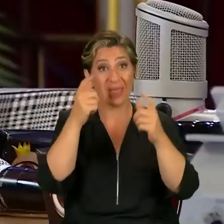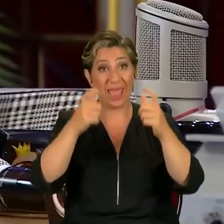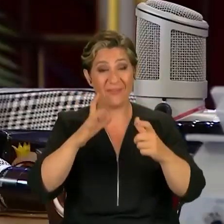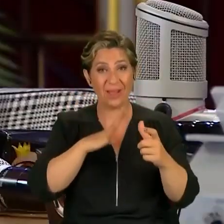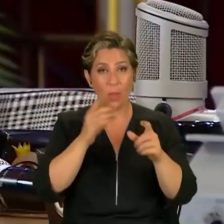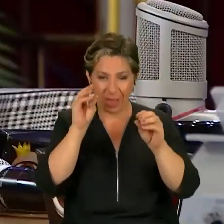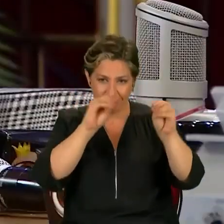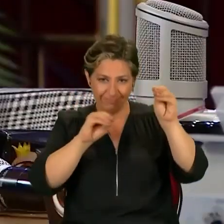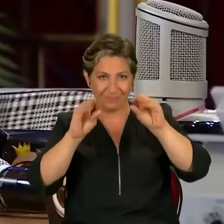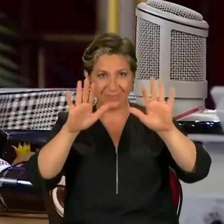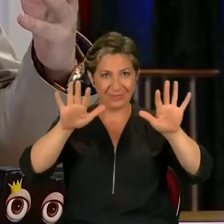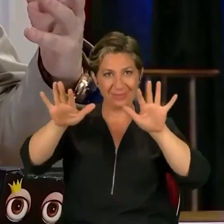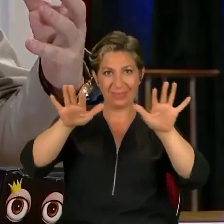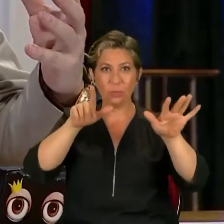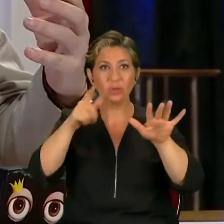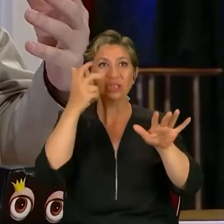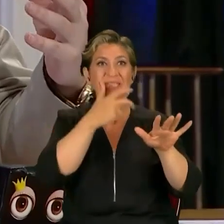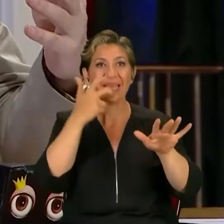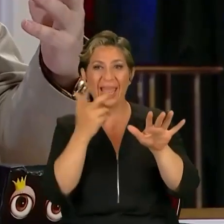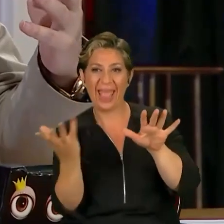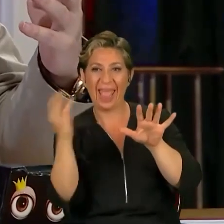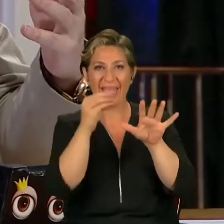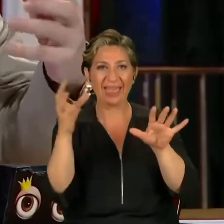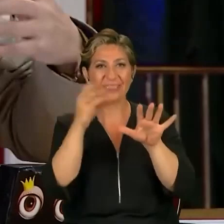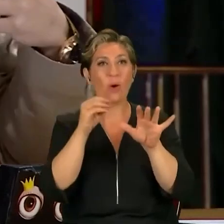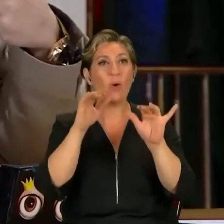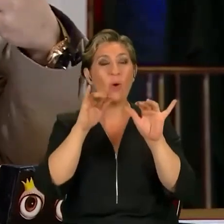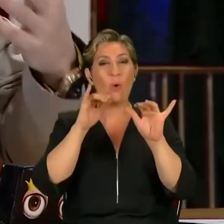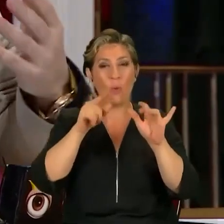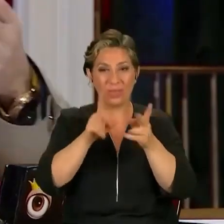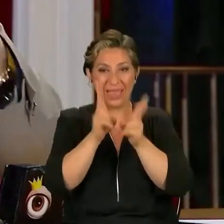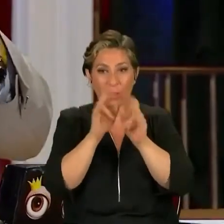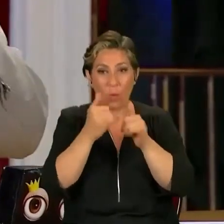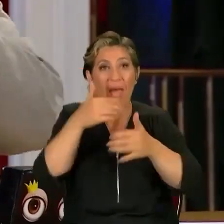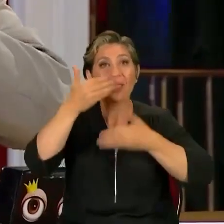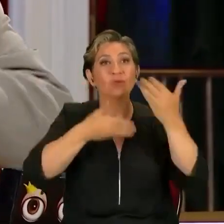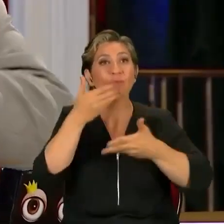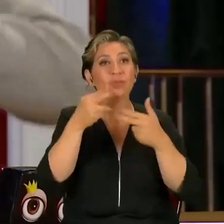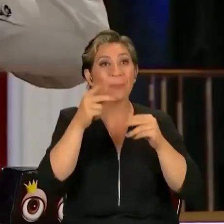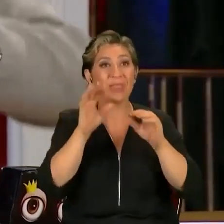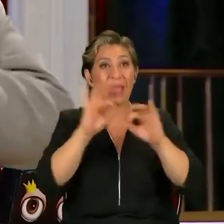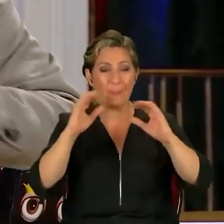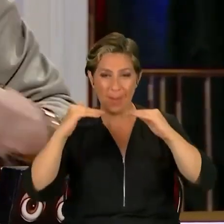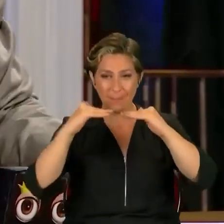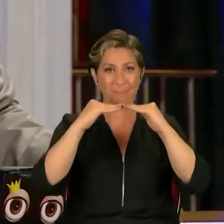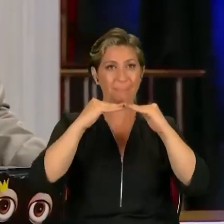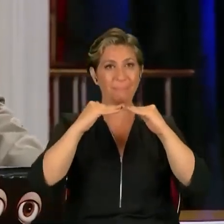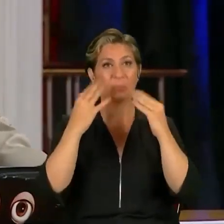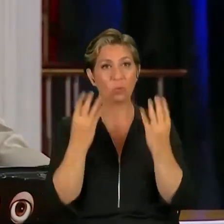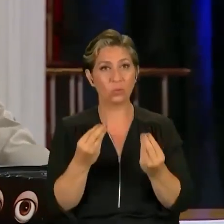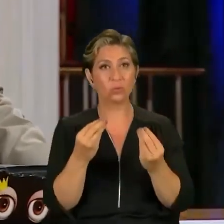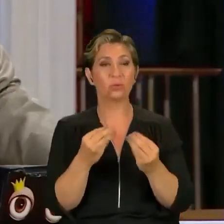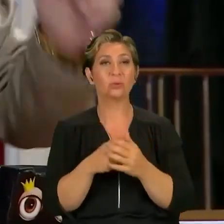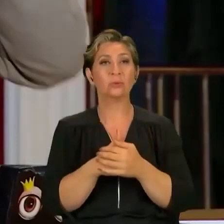öyle bir düzenleme yaptık ki hani sanki bu şarkılar... oyunu anlatıyormuş gibi filan örtüşüyordu şarkıların